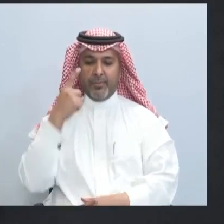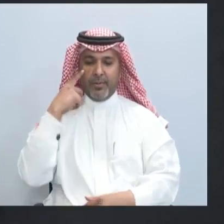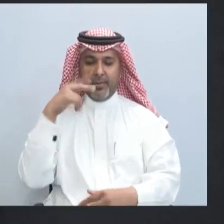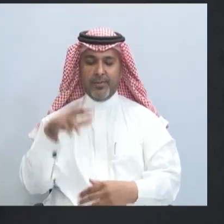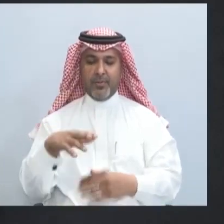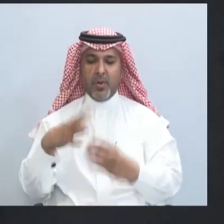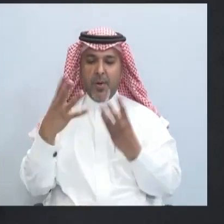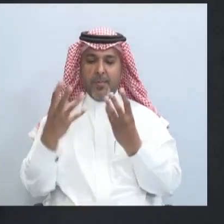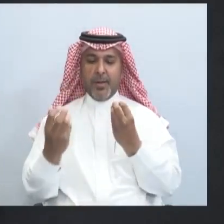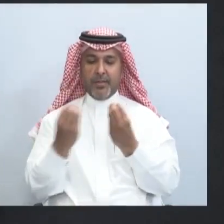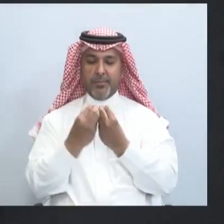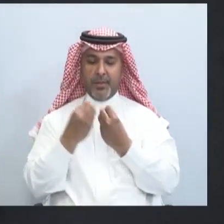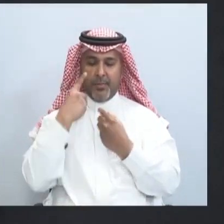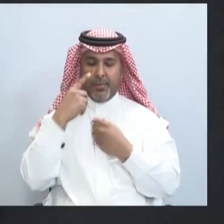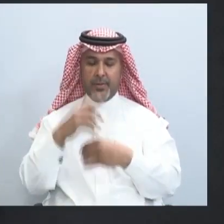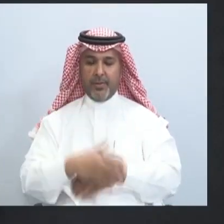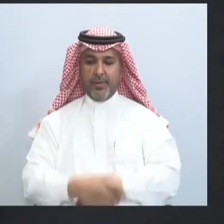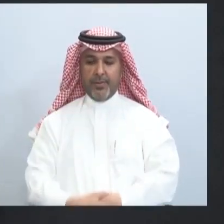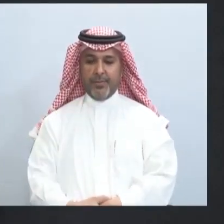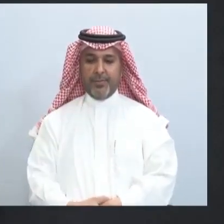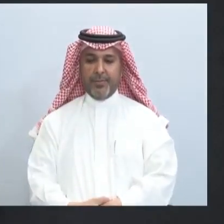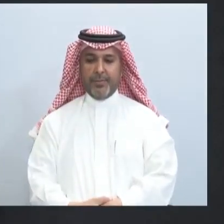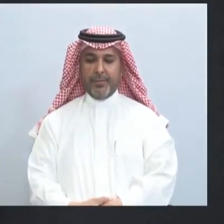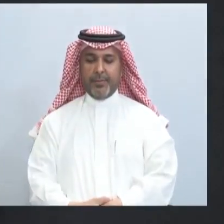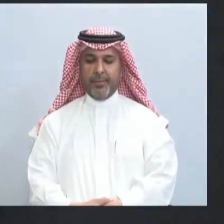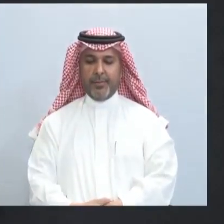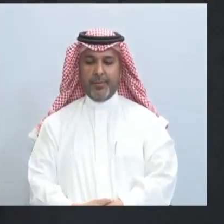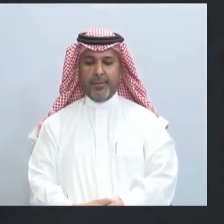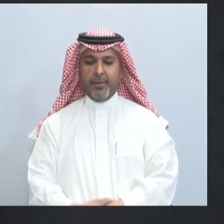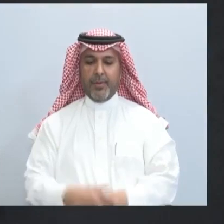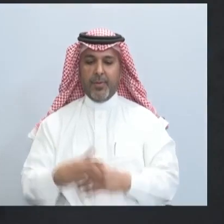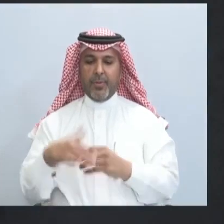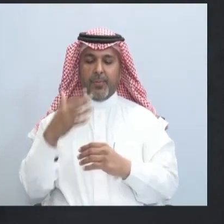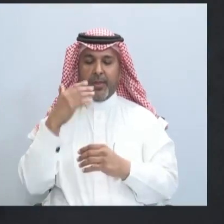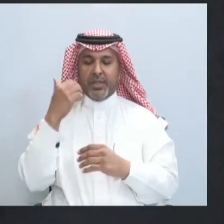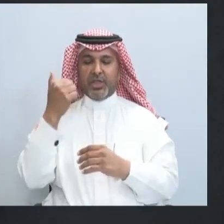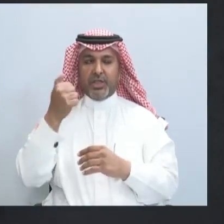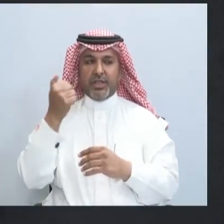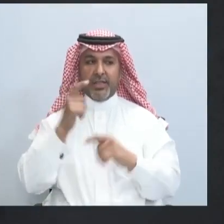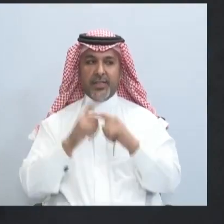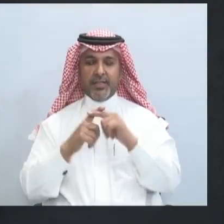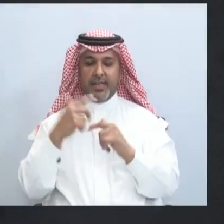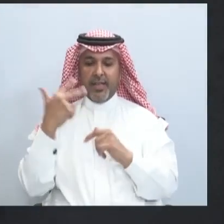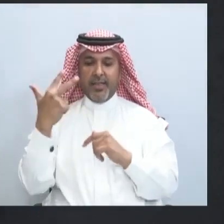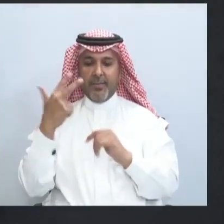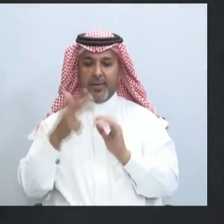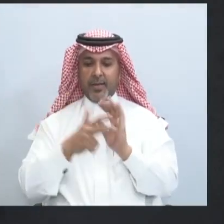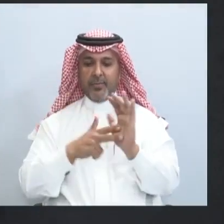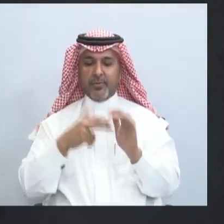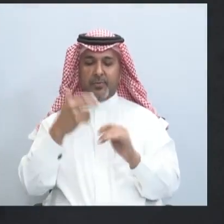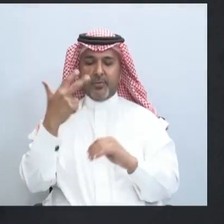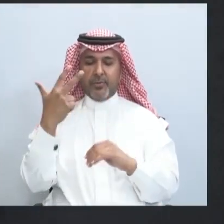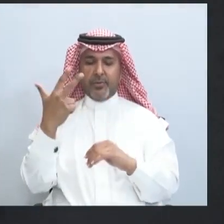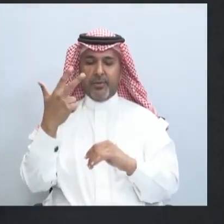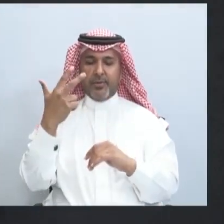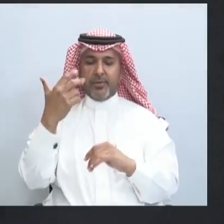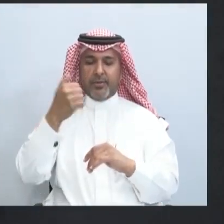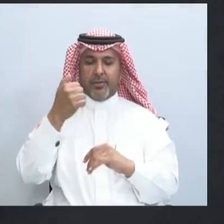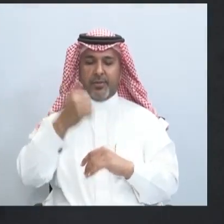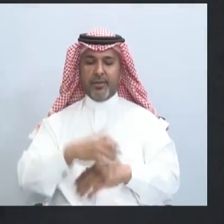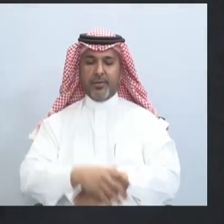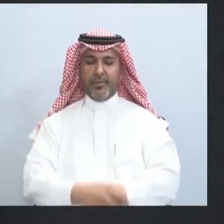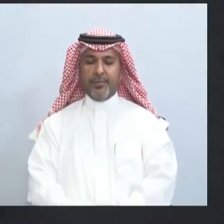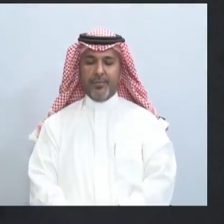ومن ثم اوجدنا مساحه المثلث ومن ثم قمنا بجمع هاتين المساحتين والتي تمثل المثلث